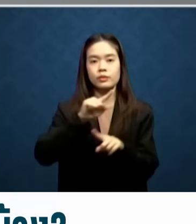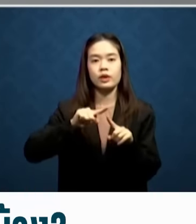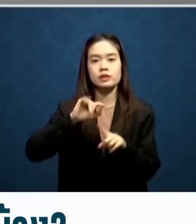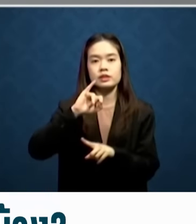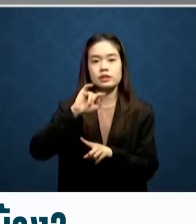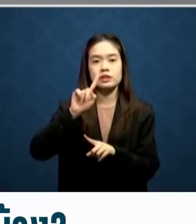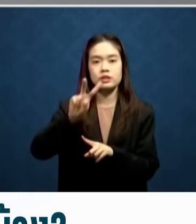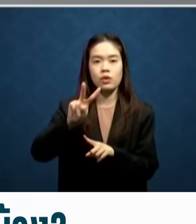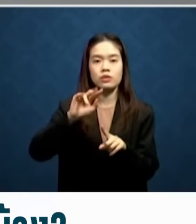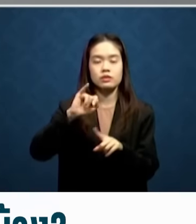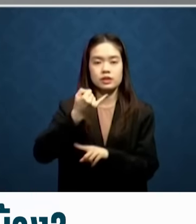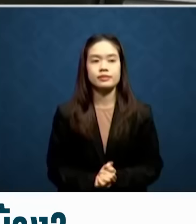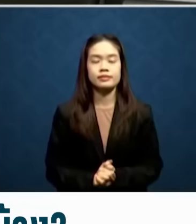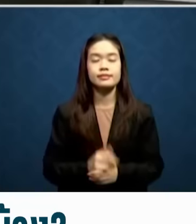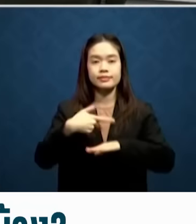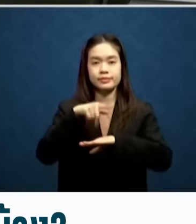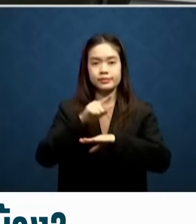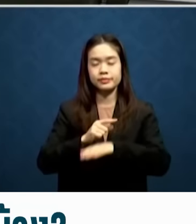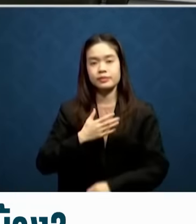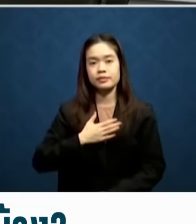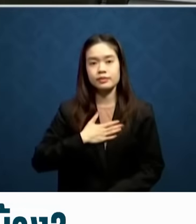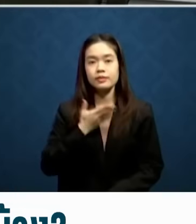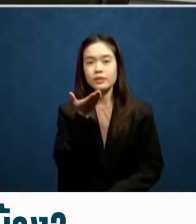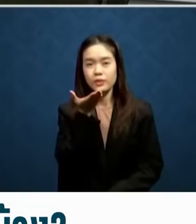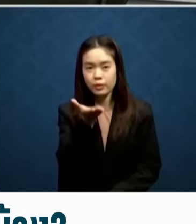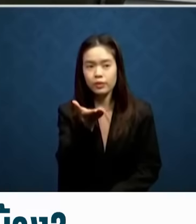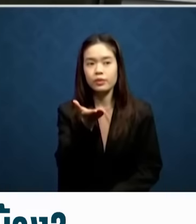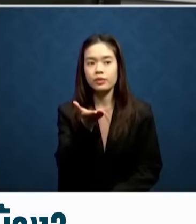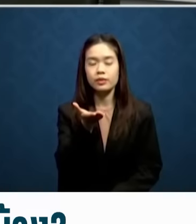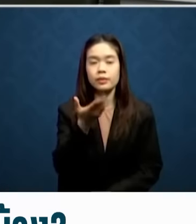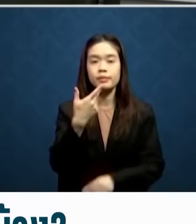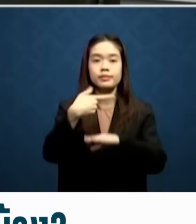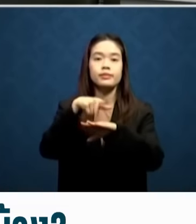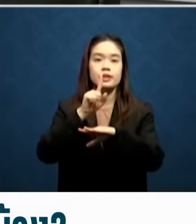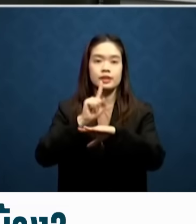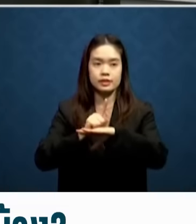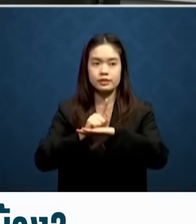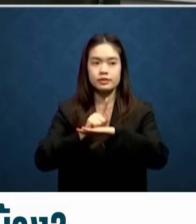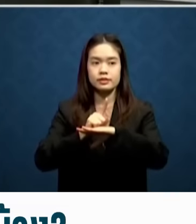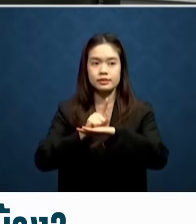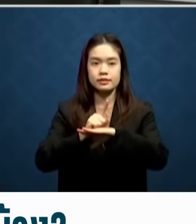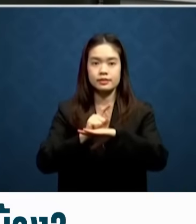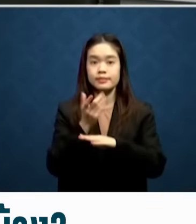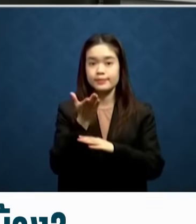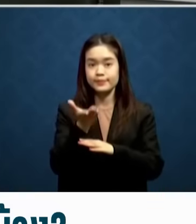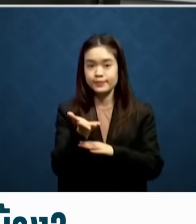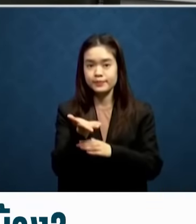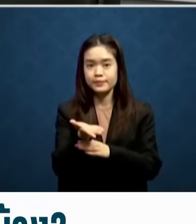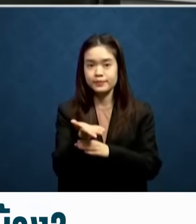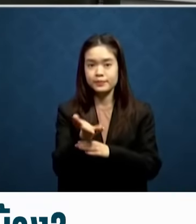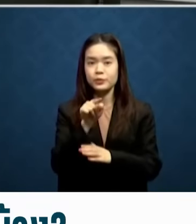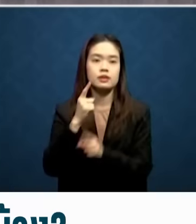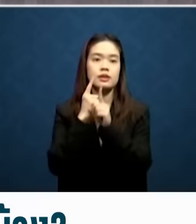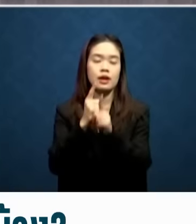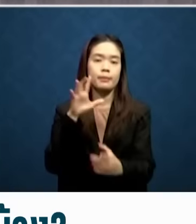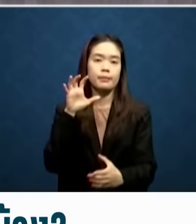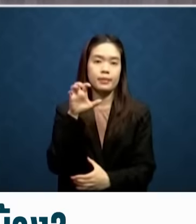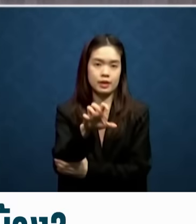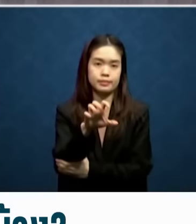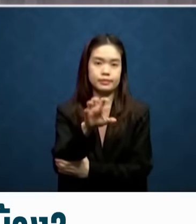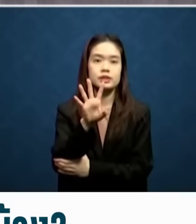ของผู้ดำรงตำแหน่งทางการเมืองต้องมีประวัติสะอาดซื่อสัตย์สุจริตไม่ใช่เป็นเรื่องของคุณสมบัติที่เป็นภูมิหลังเอามาเป็นดัช